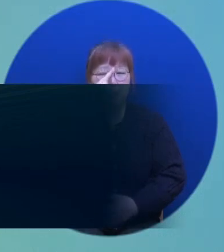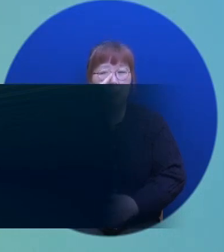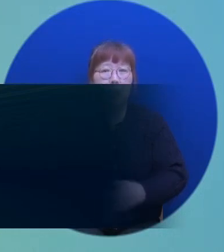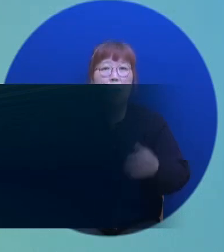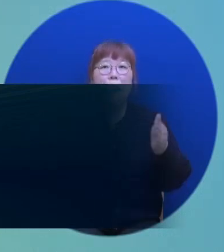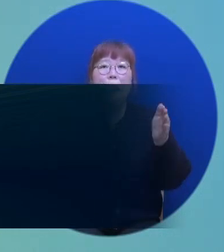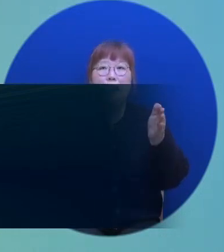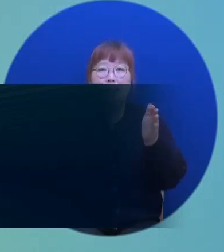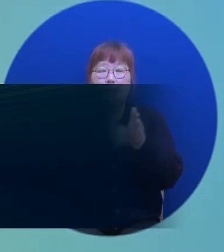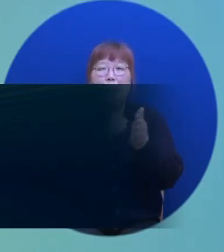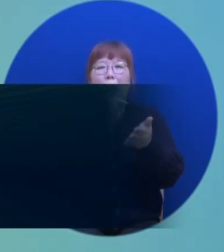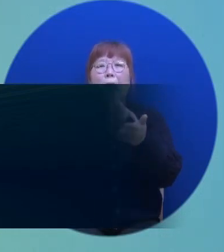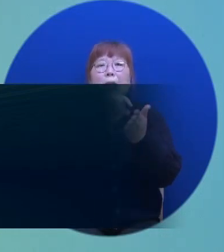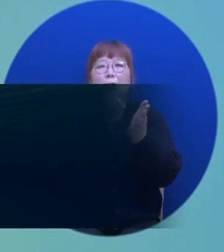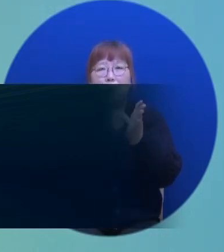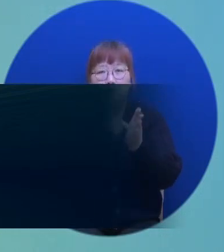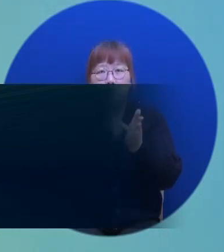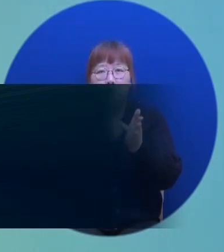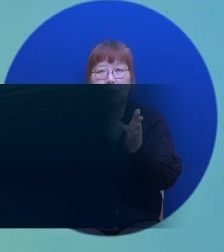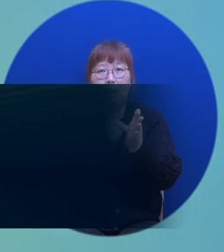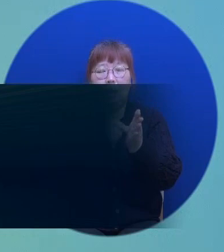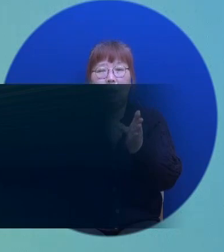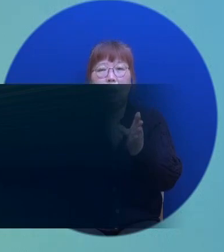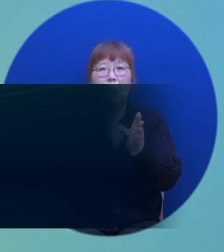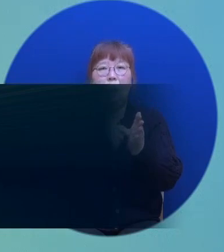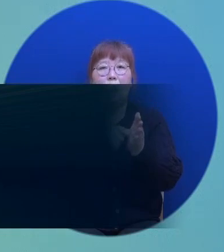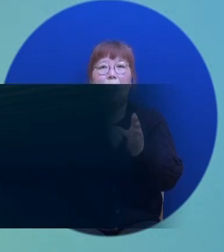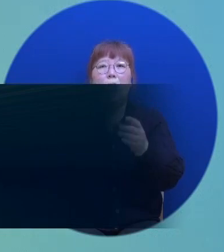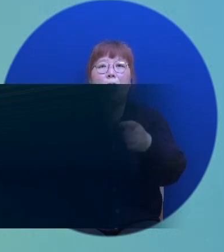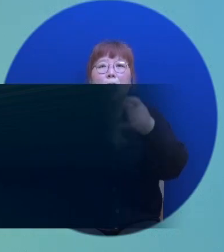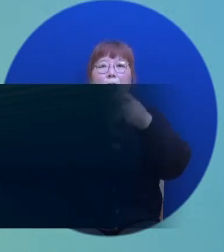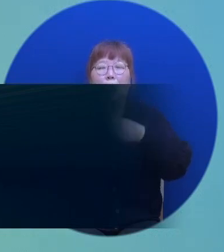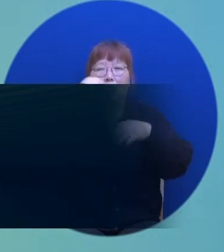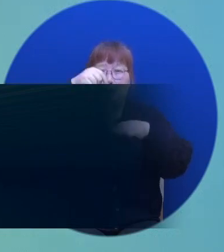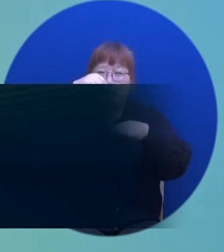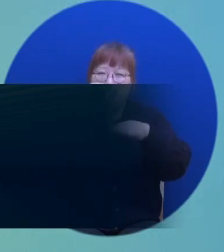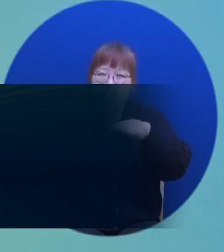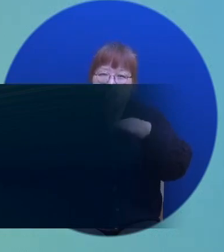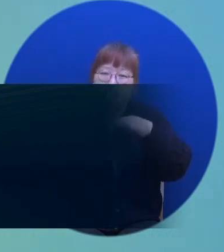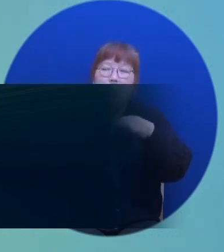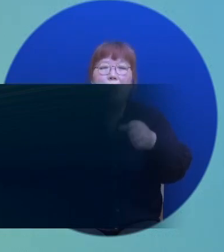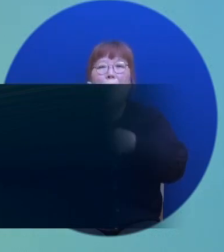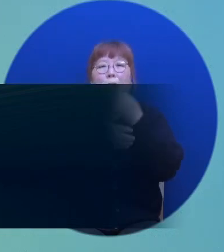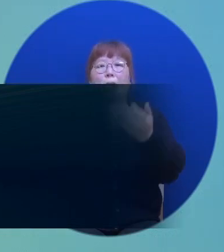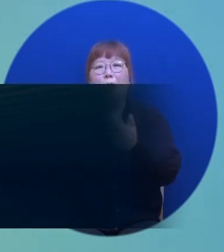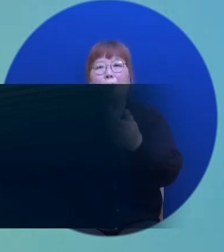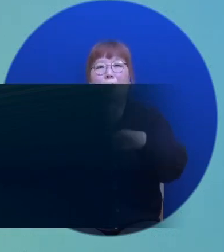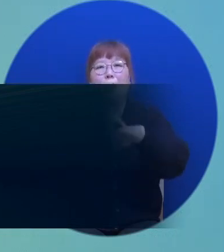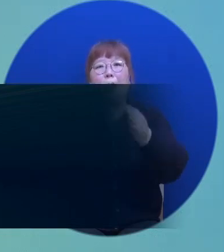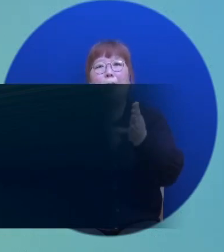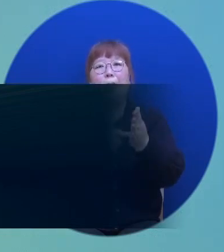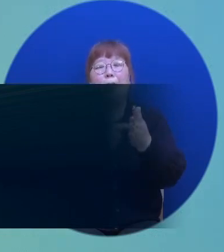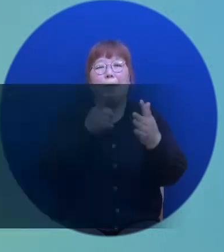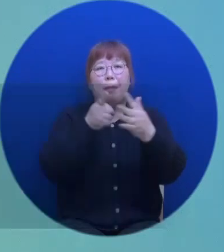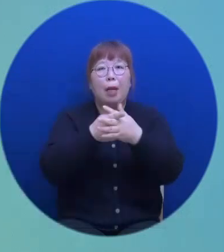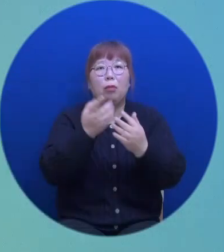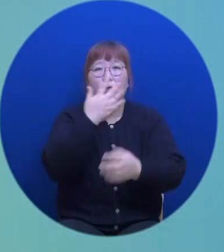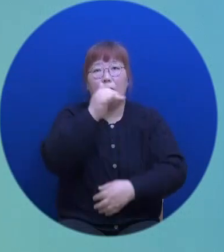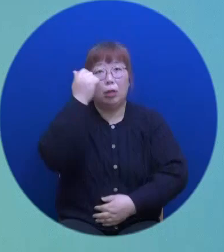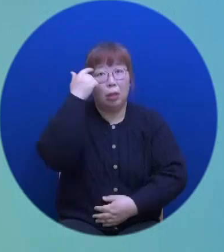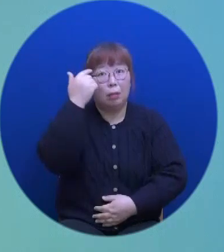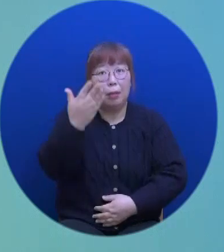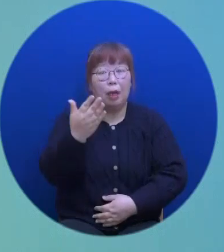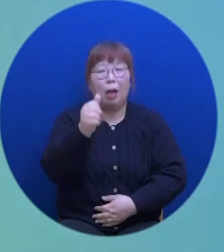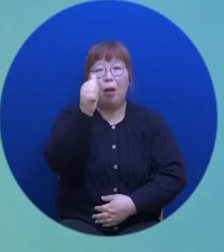사랑하시는 하나님의 마음을 조금 더 깊이 알 수 있을까? 오늘 호세아